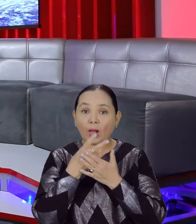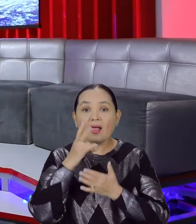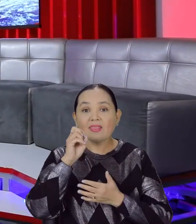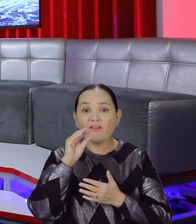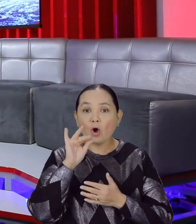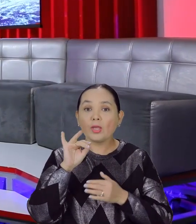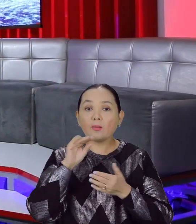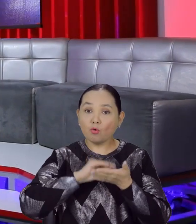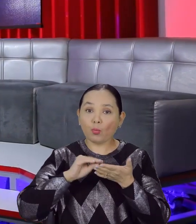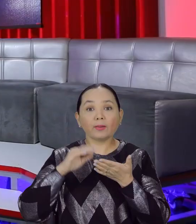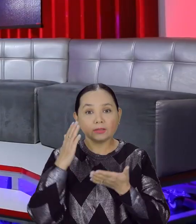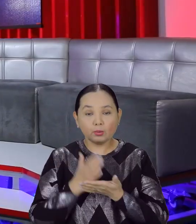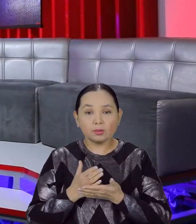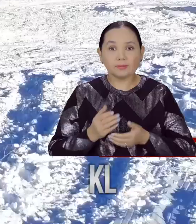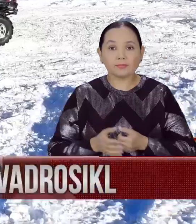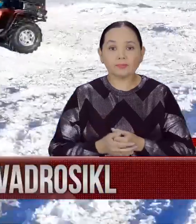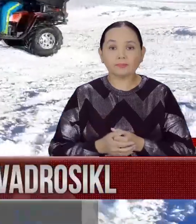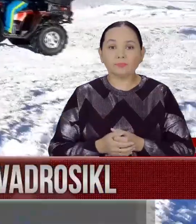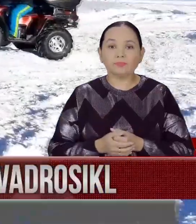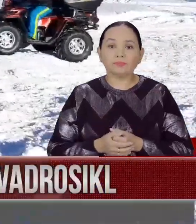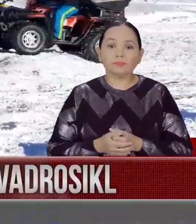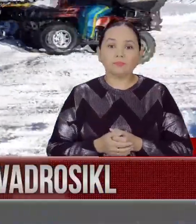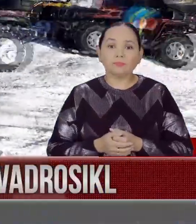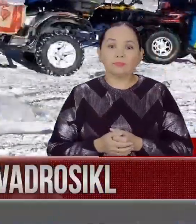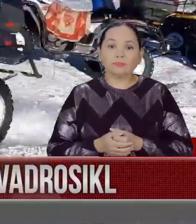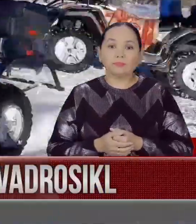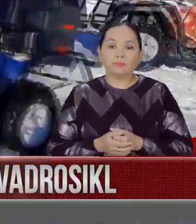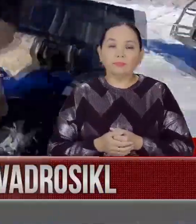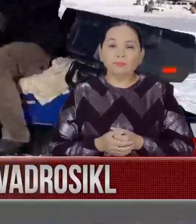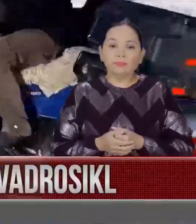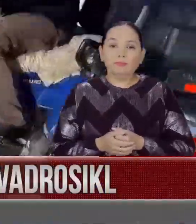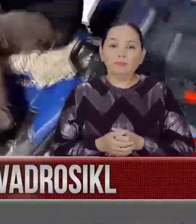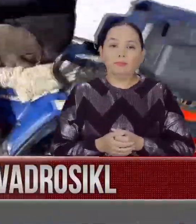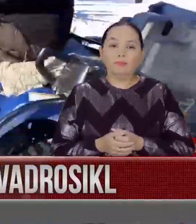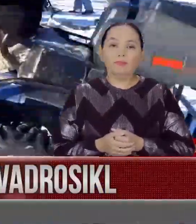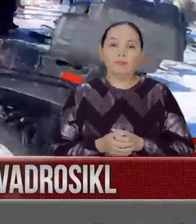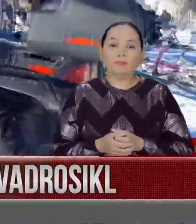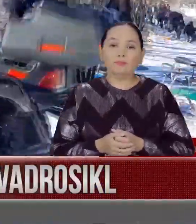muxbirimiz Aziza ham bor.